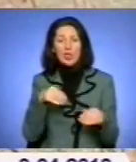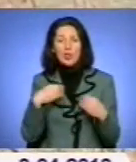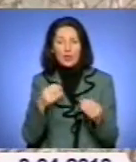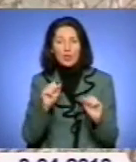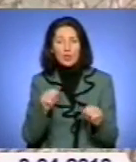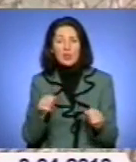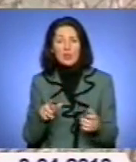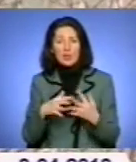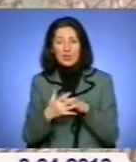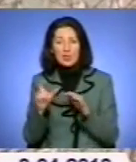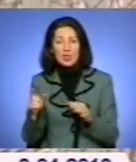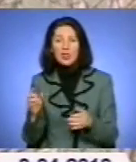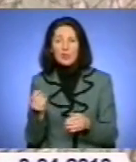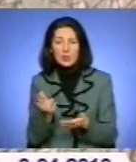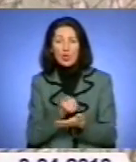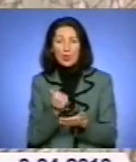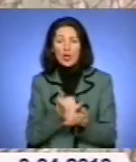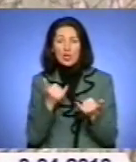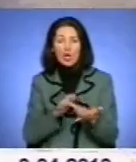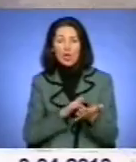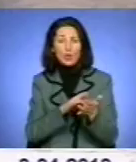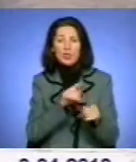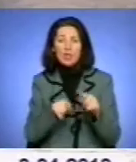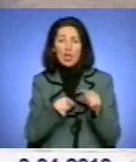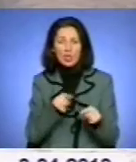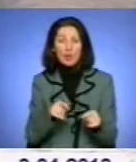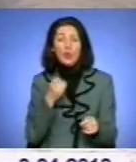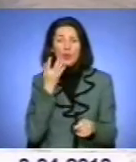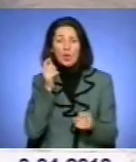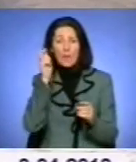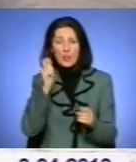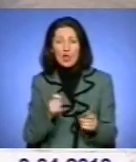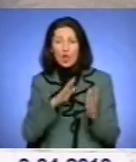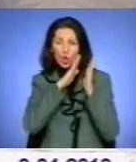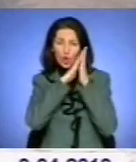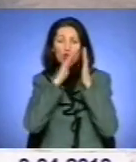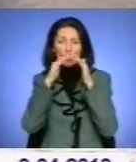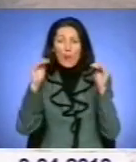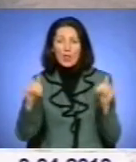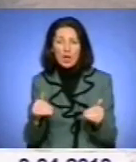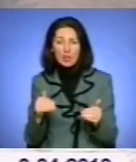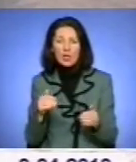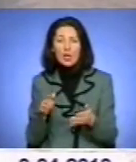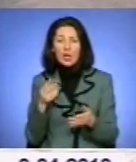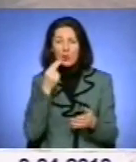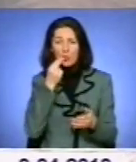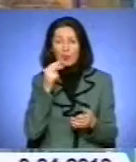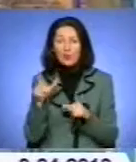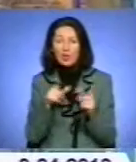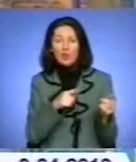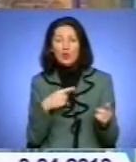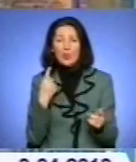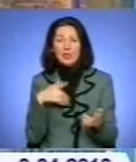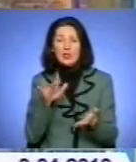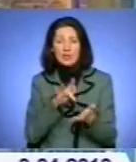Тепер туристи тут не часті гості. Якщо приїжджають, то ночують у палатках. За продуктами їдуть до обласного центру. У